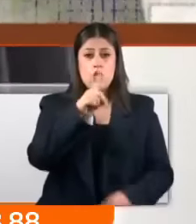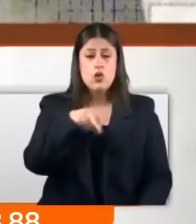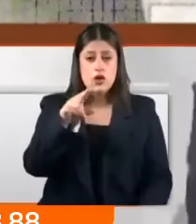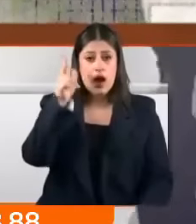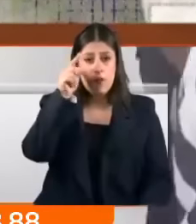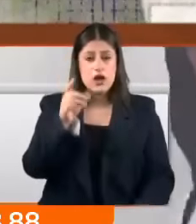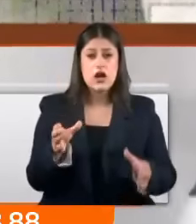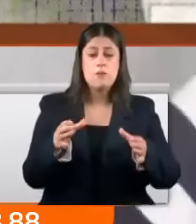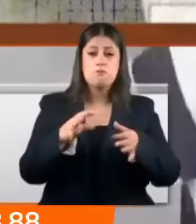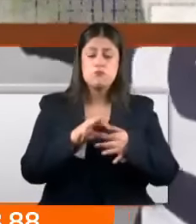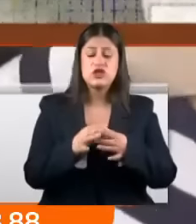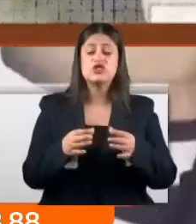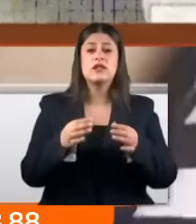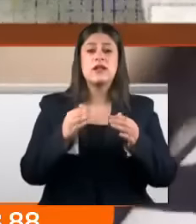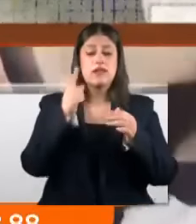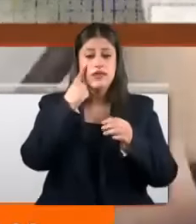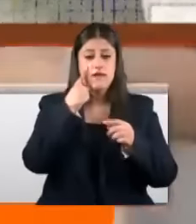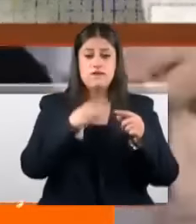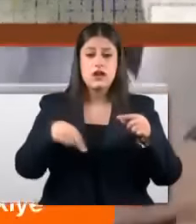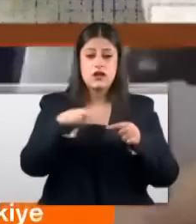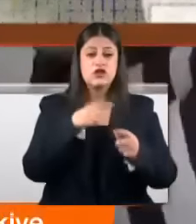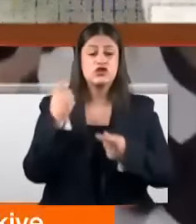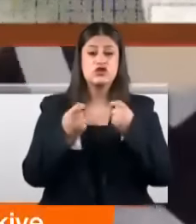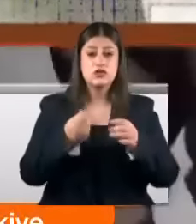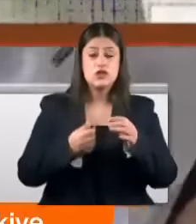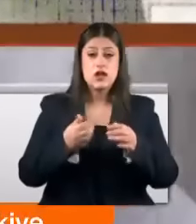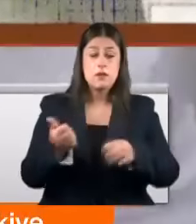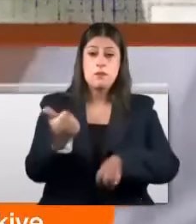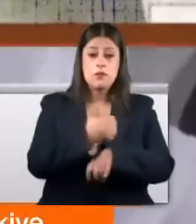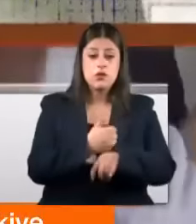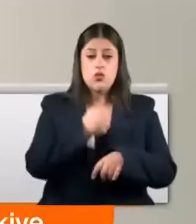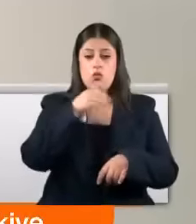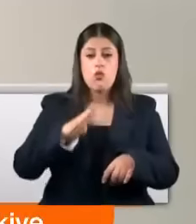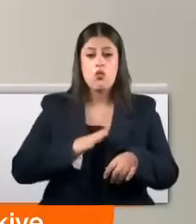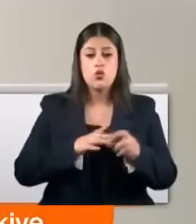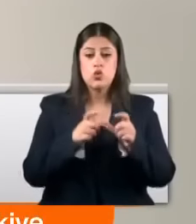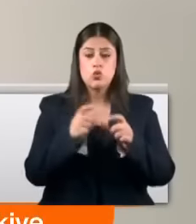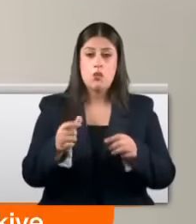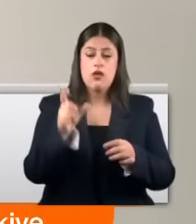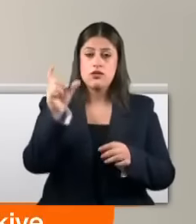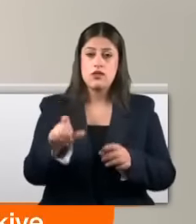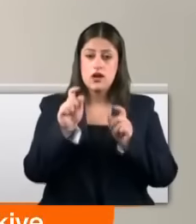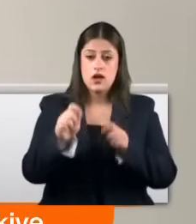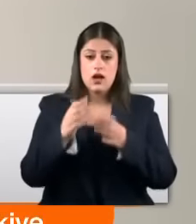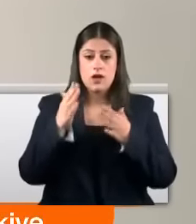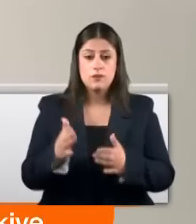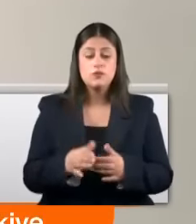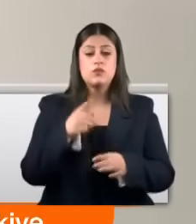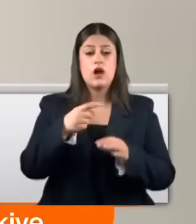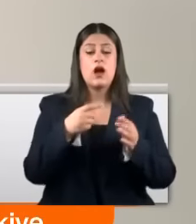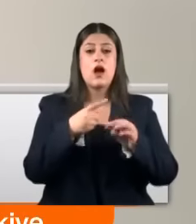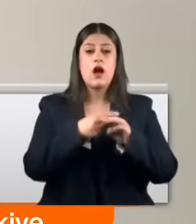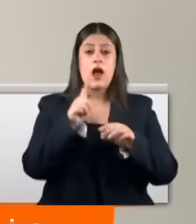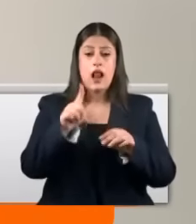Birleşik Devletleri'ne iadesi sonrası işlerin başına oğlu Guzman Lopez geçti. Eş patron El Mayo lakaplı